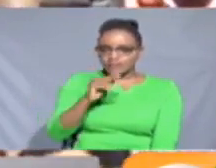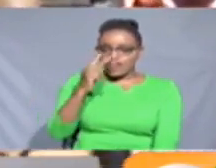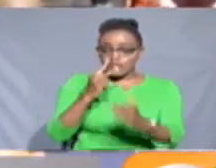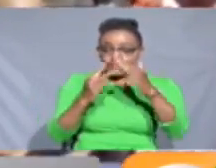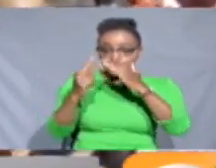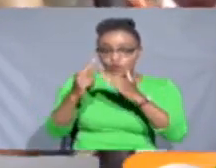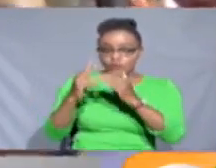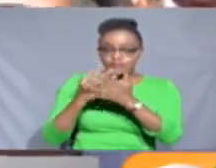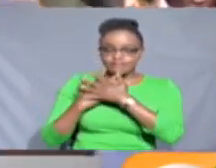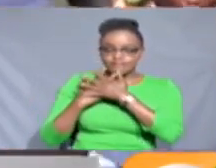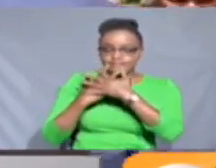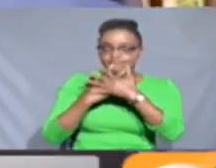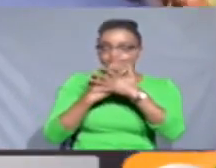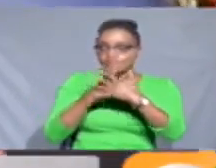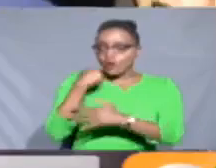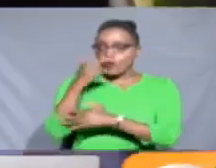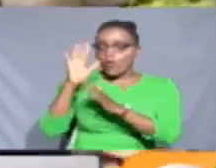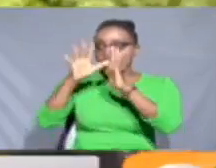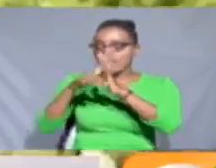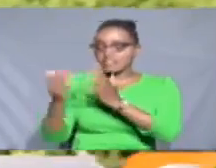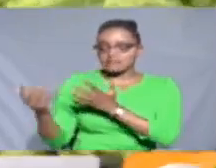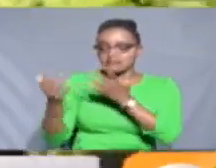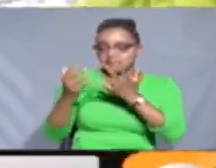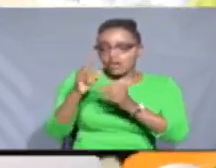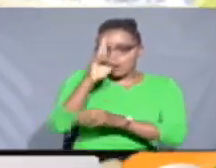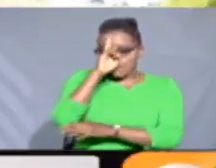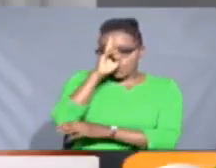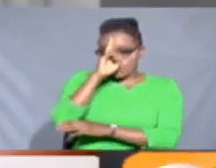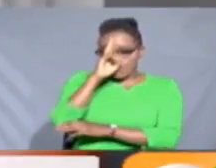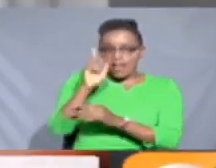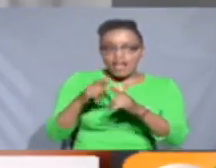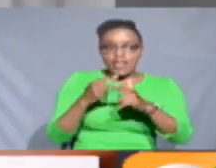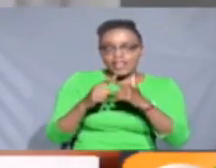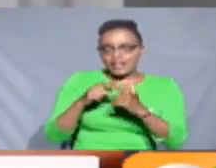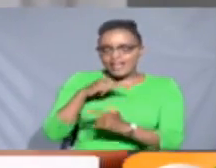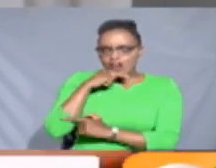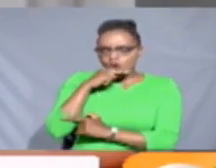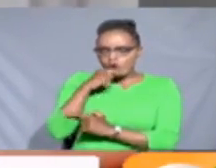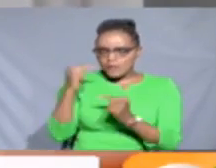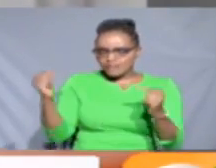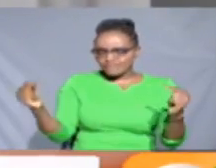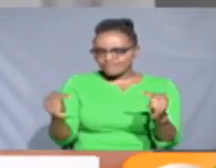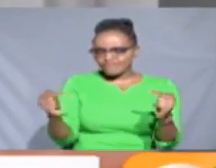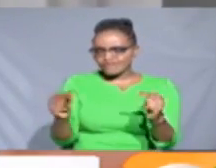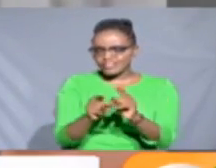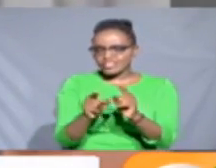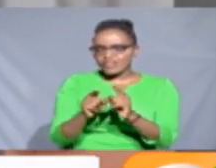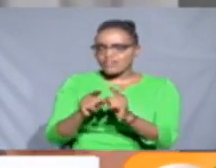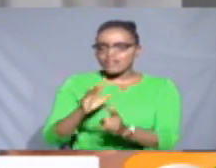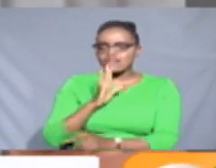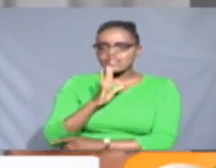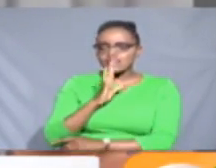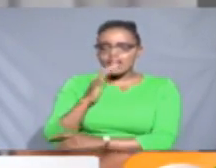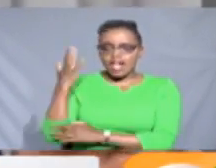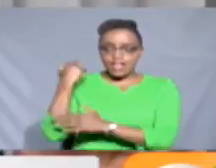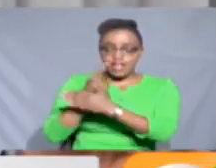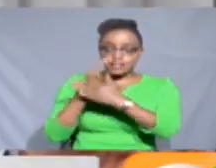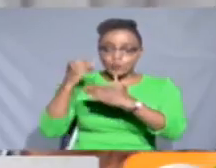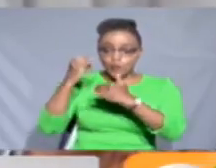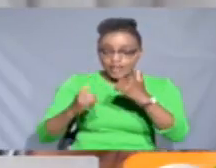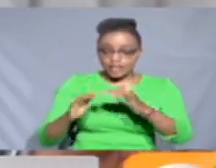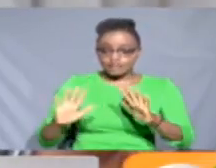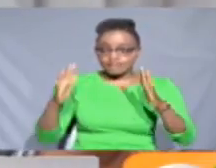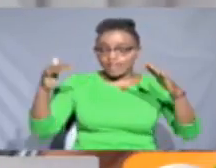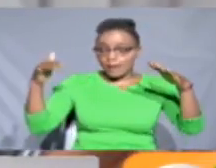huyu ambaye alijisalimisha baadaye kisa matamshi ya uchochezi yaliyosemekana kunena wikendi iliyopita kwenye hafla